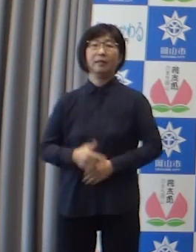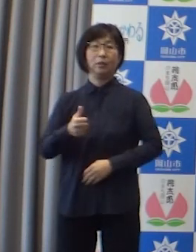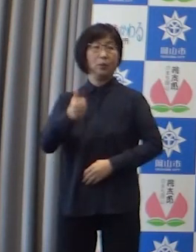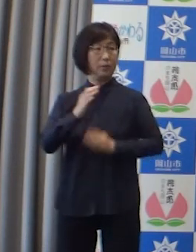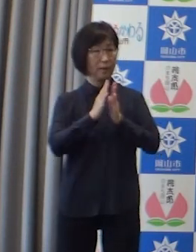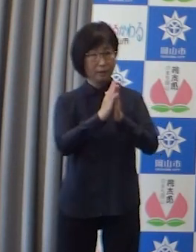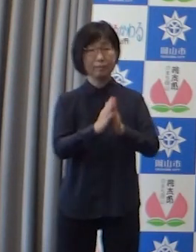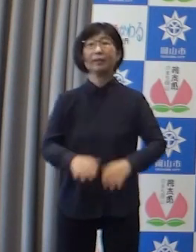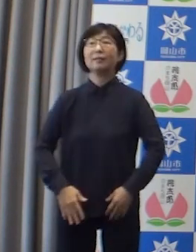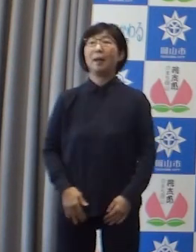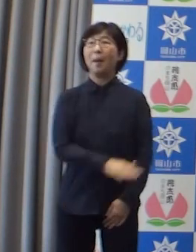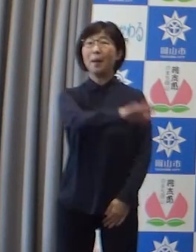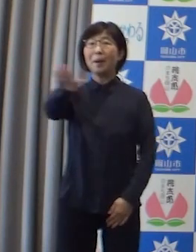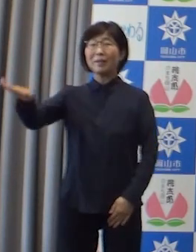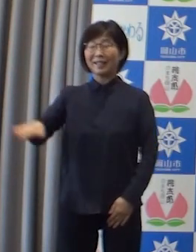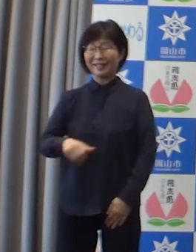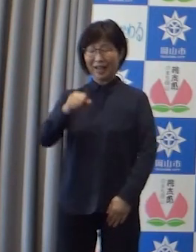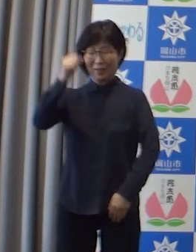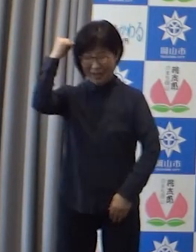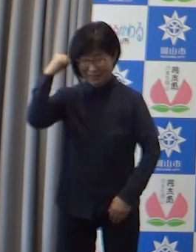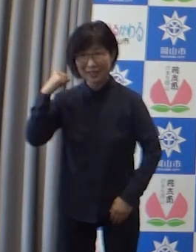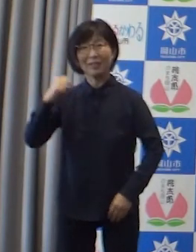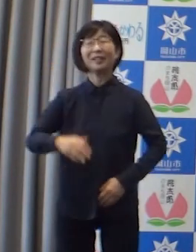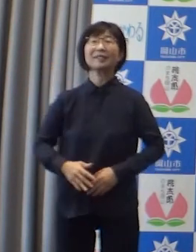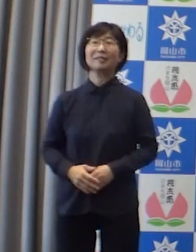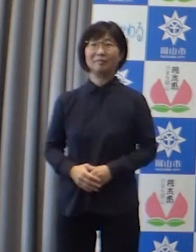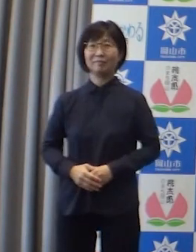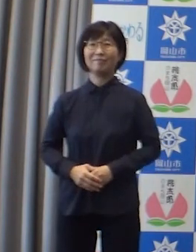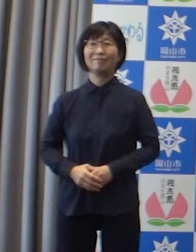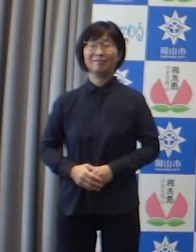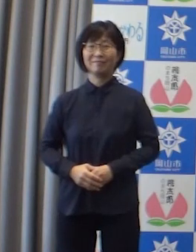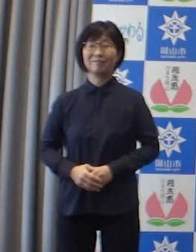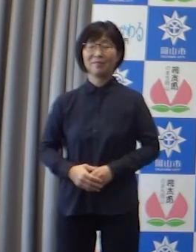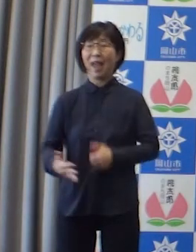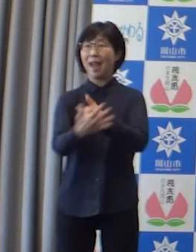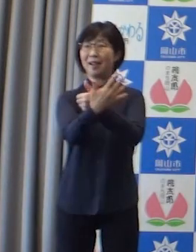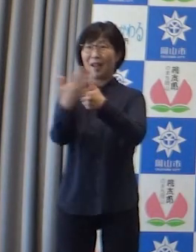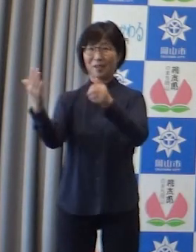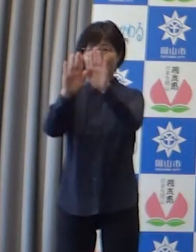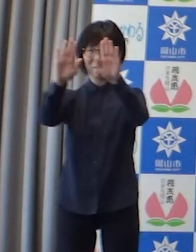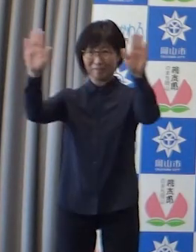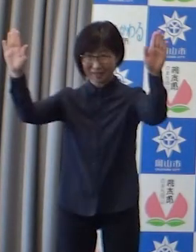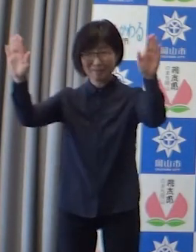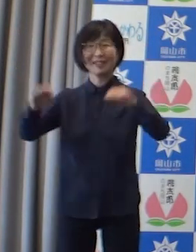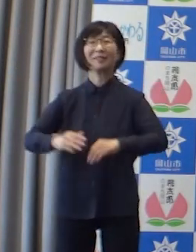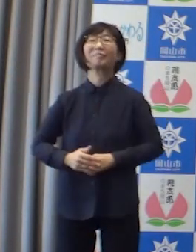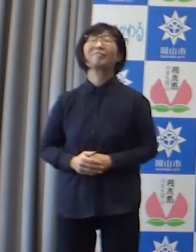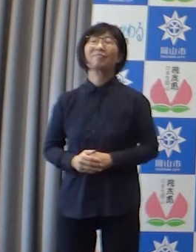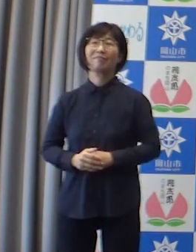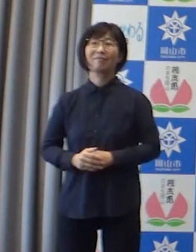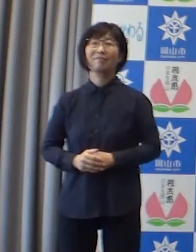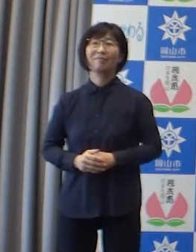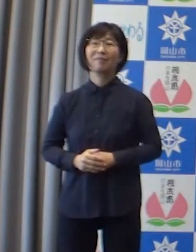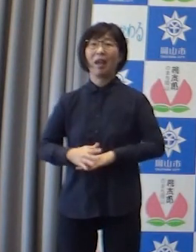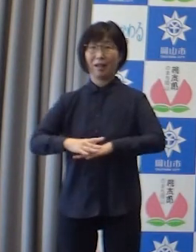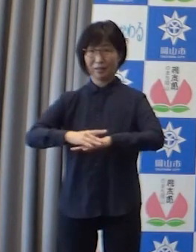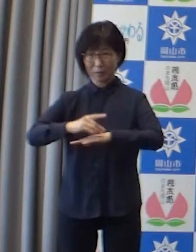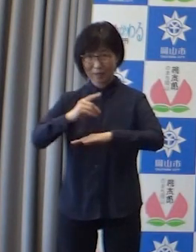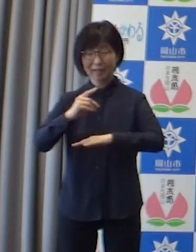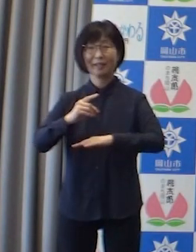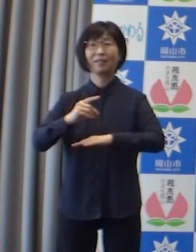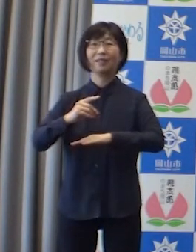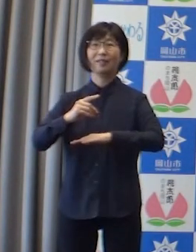願いします。 はい、皆さんおはようございます。それでは会見を始めさせていただきます。まず第一に、